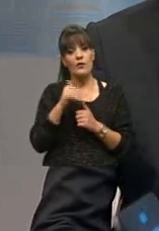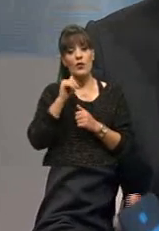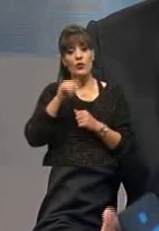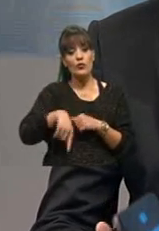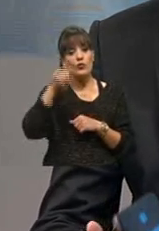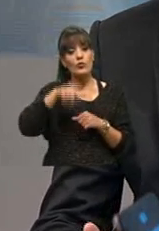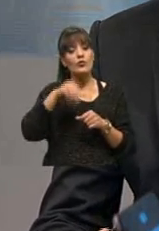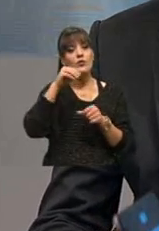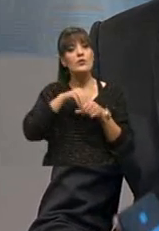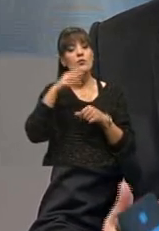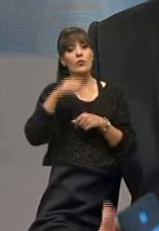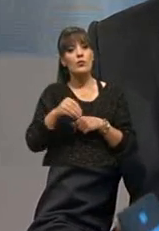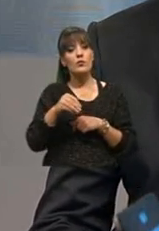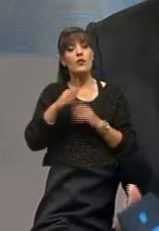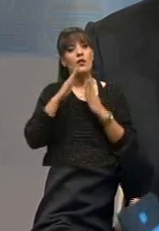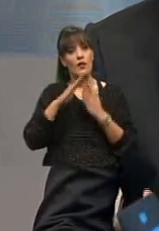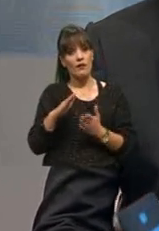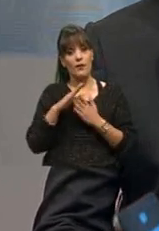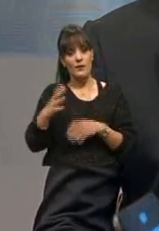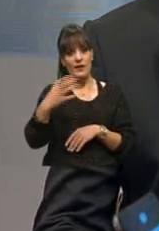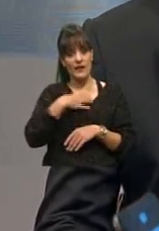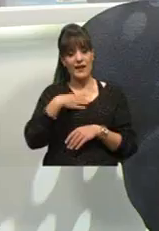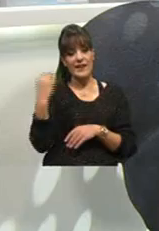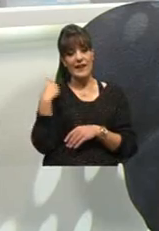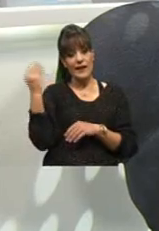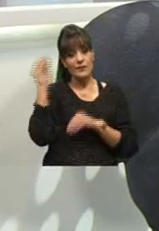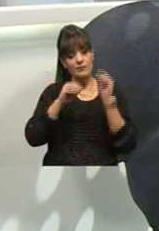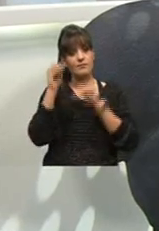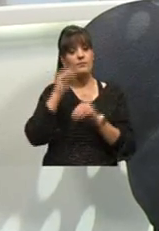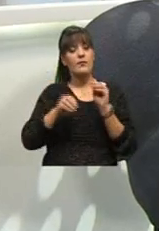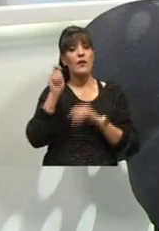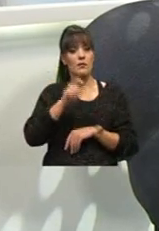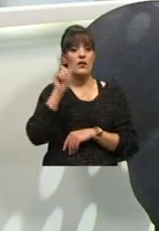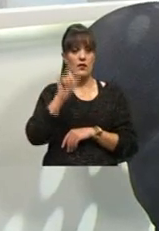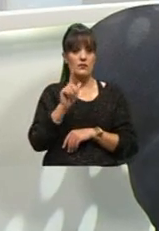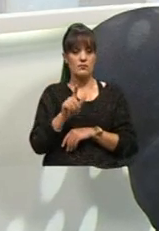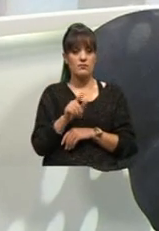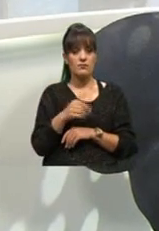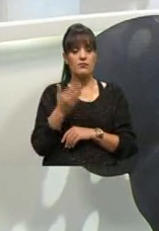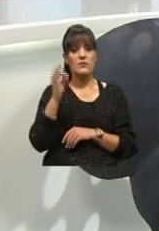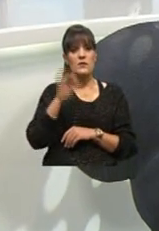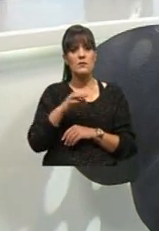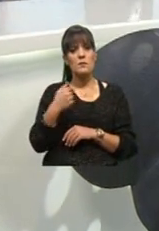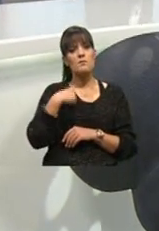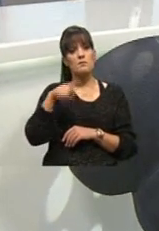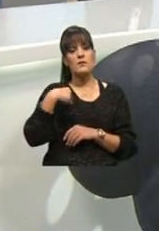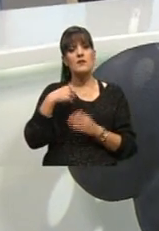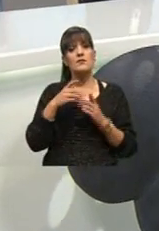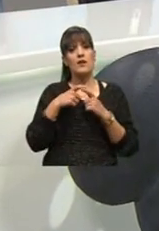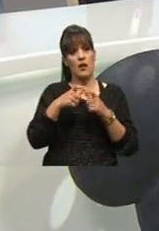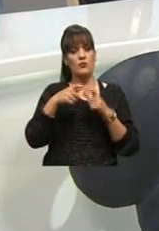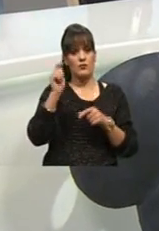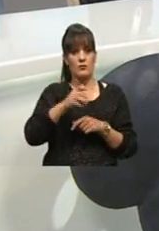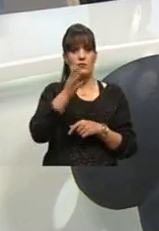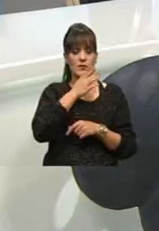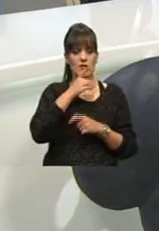gündemde olup sürekli kendinizi yenilemeniz lazım yani. Şimdi biz de albüm yapıyoruz